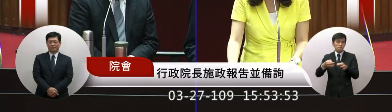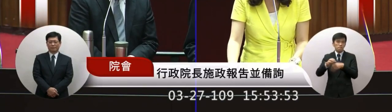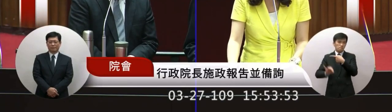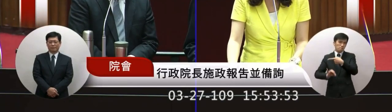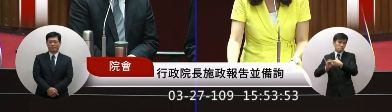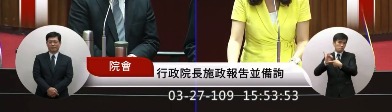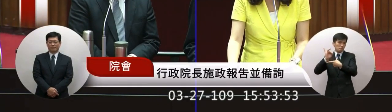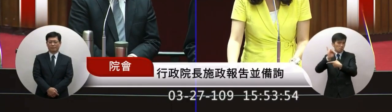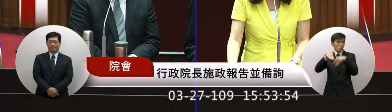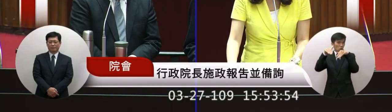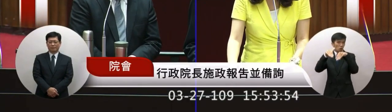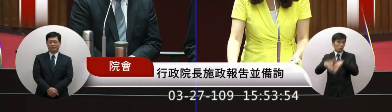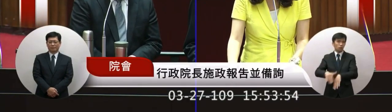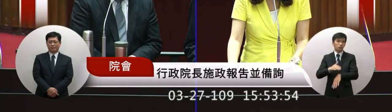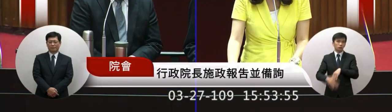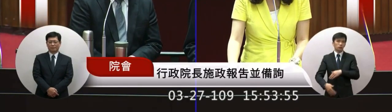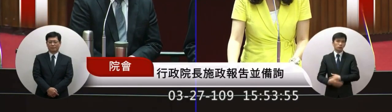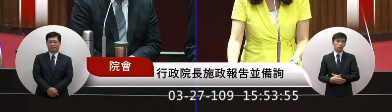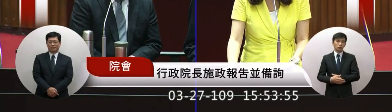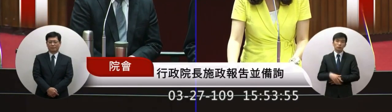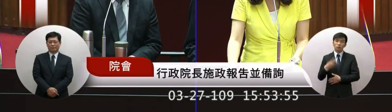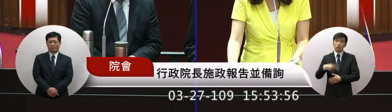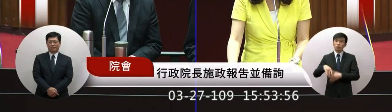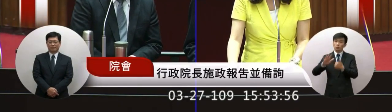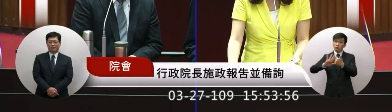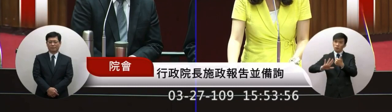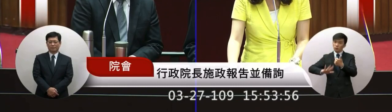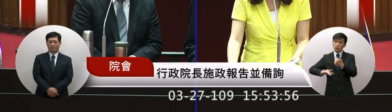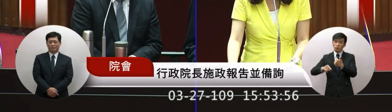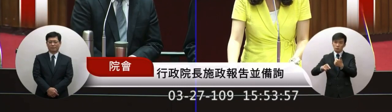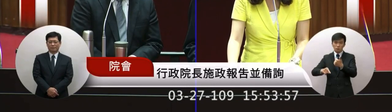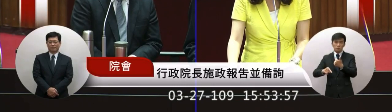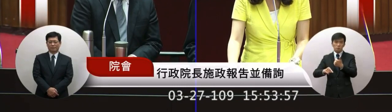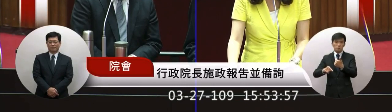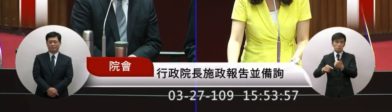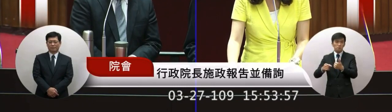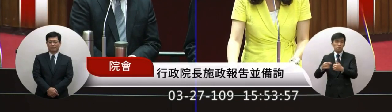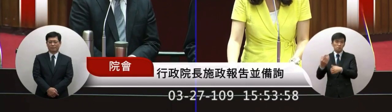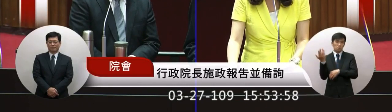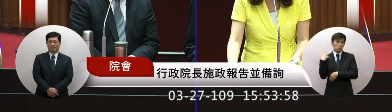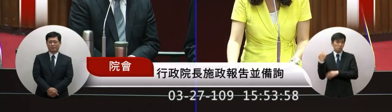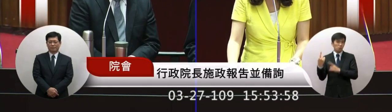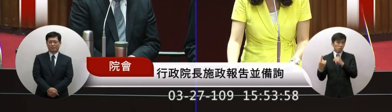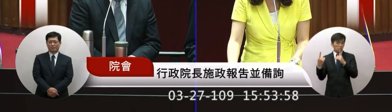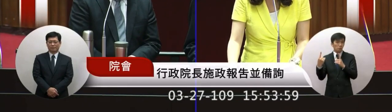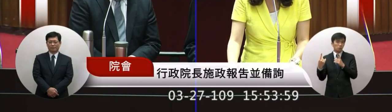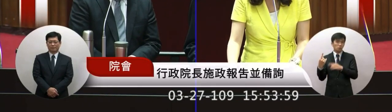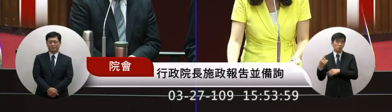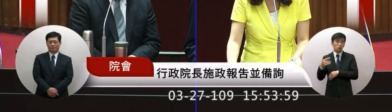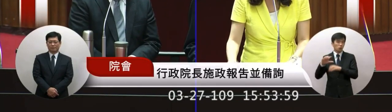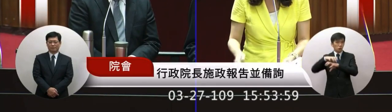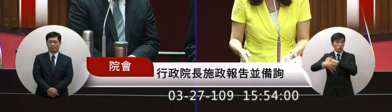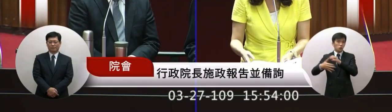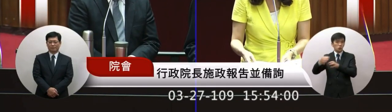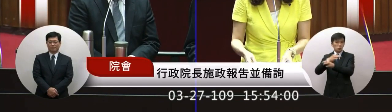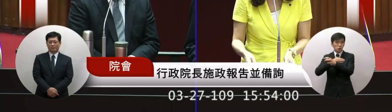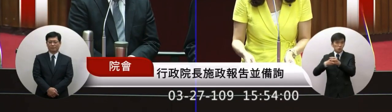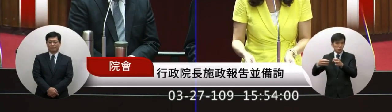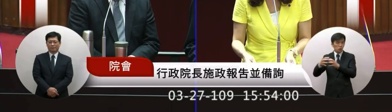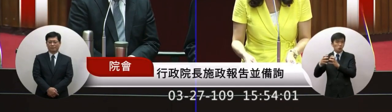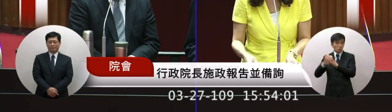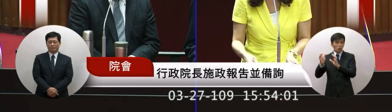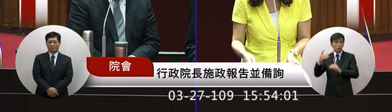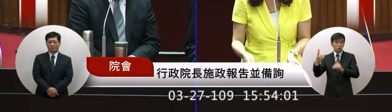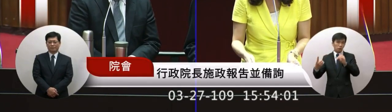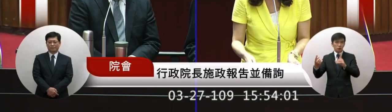100%进入萧条，而且它的冲击跟影响将会远大于上一次的全球金融风暴。